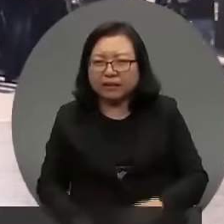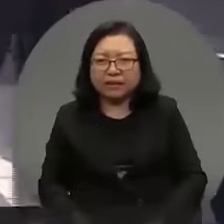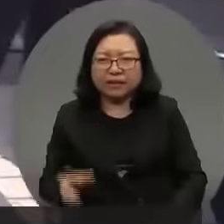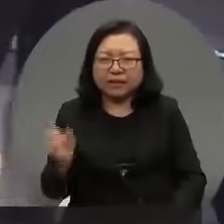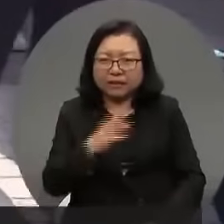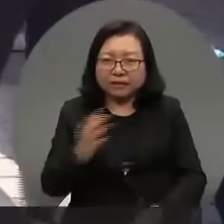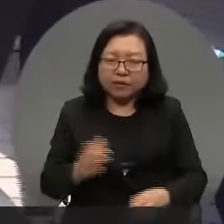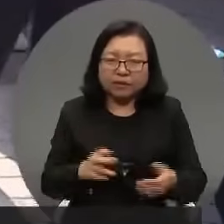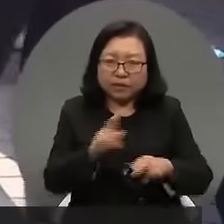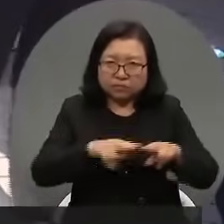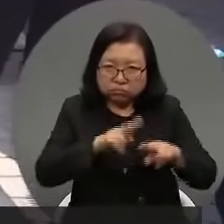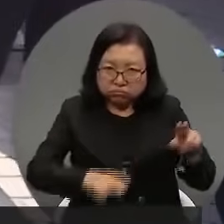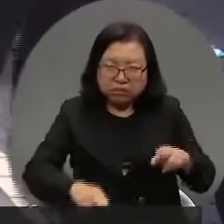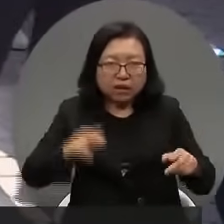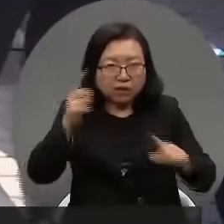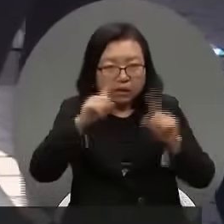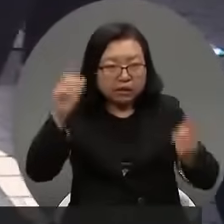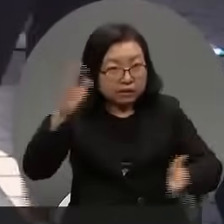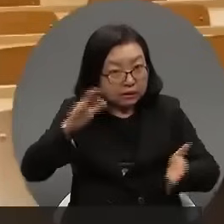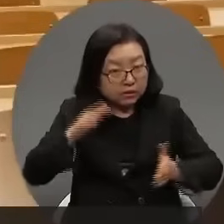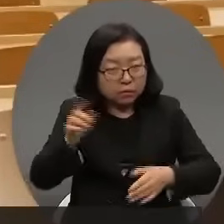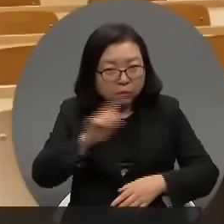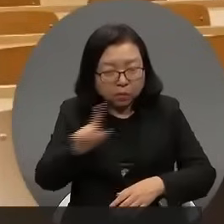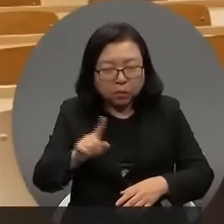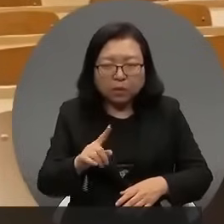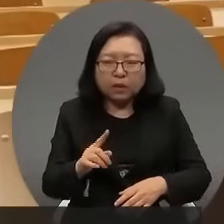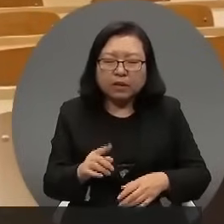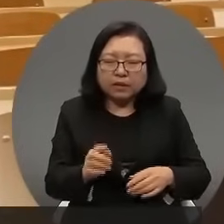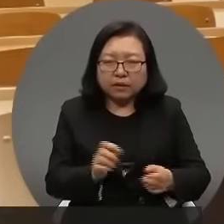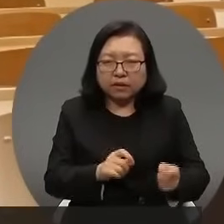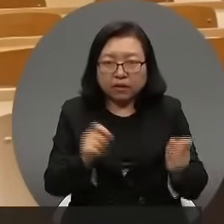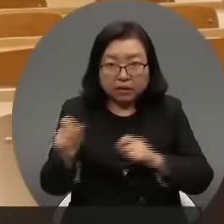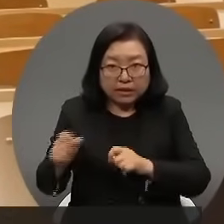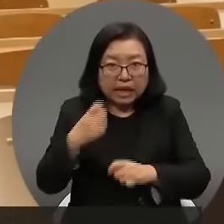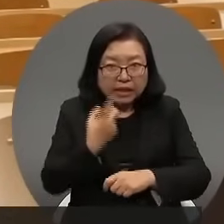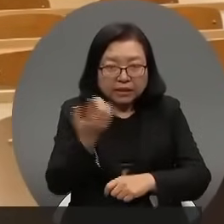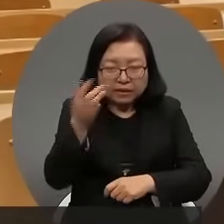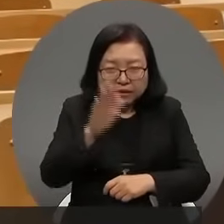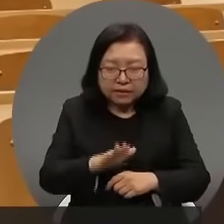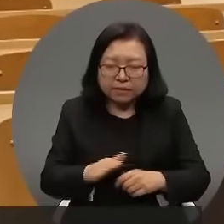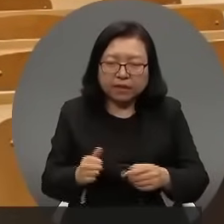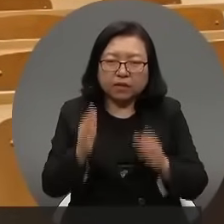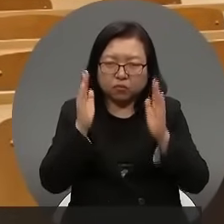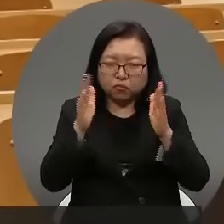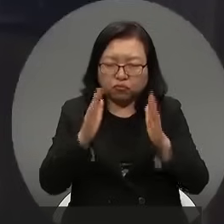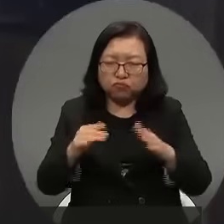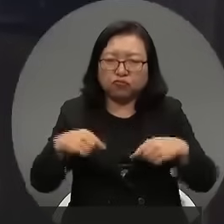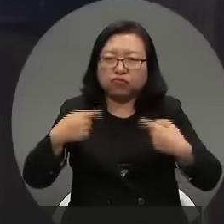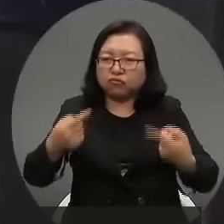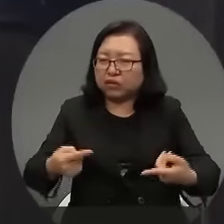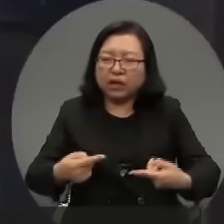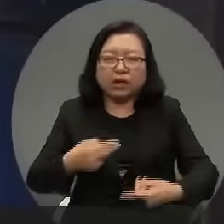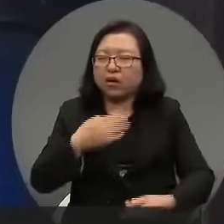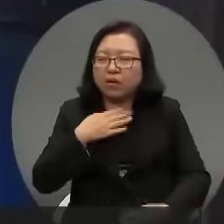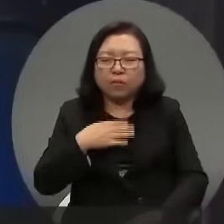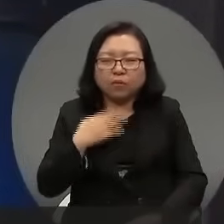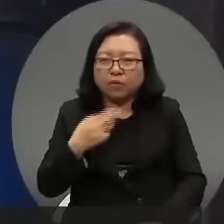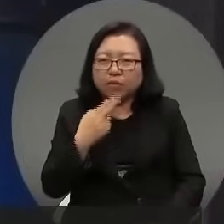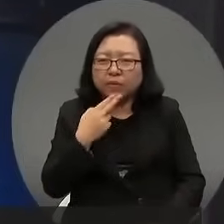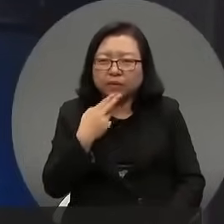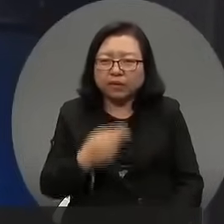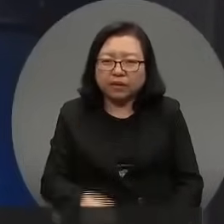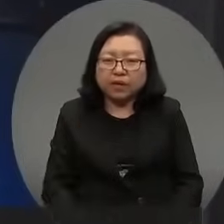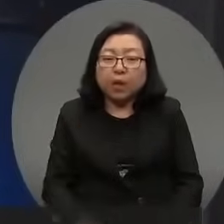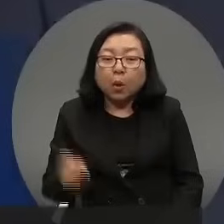나선 의대생들 역시 한 달 미뤄진 개강이 시작됐지만 출석한 학생은 거의 없었습니다. 우리 의과대 학장단이